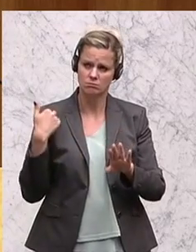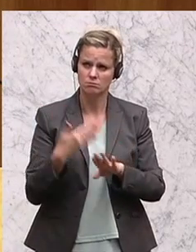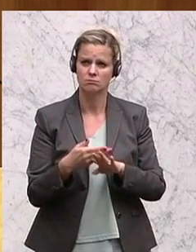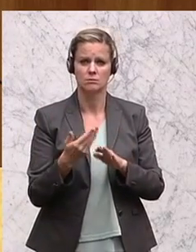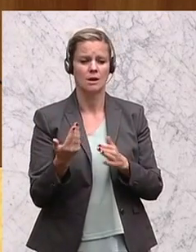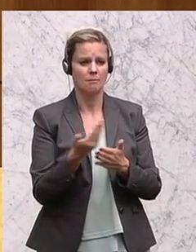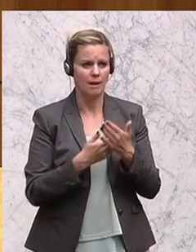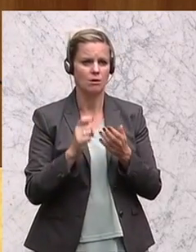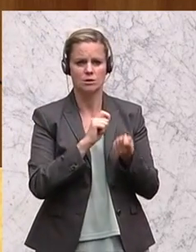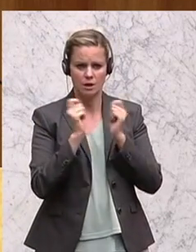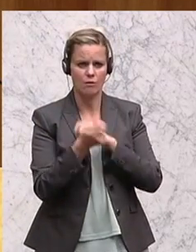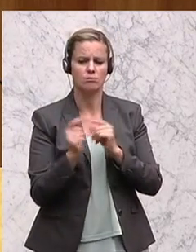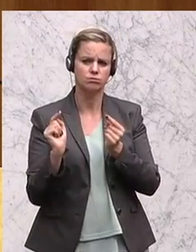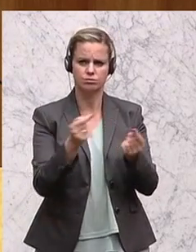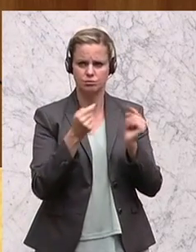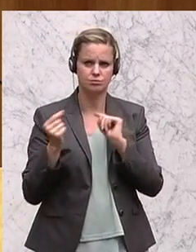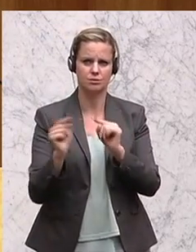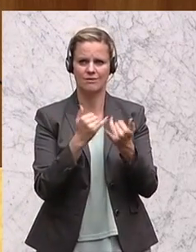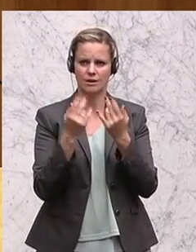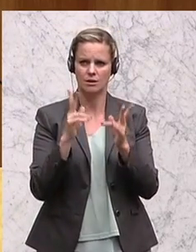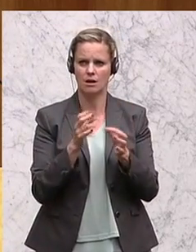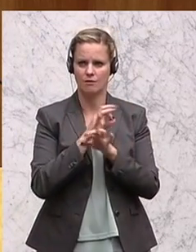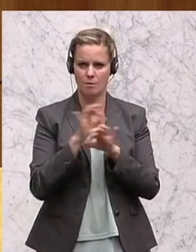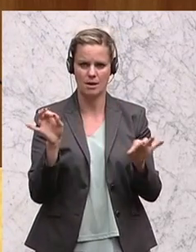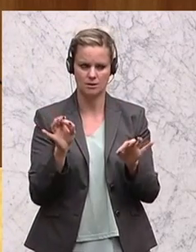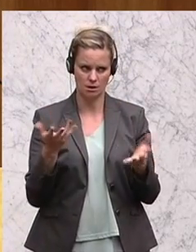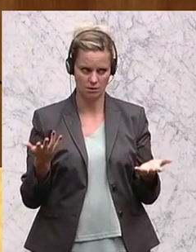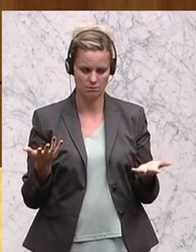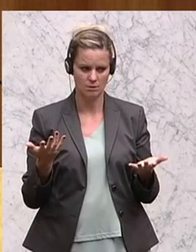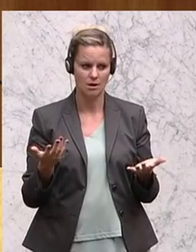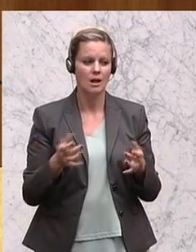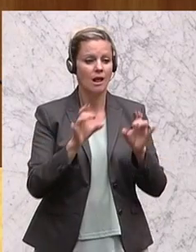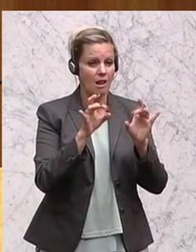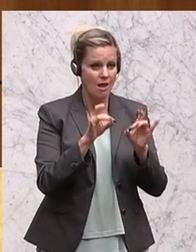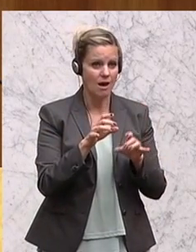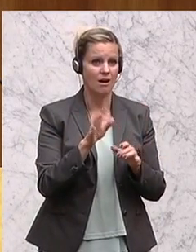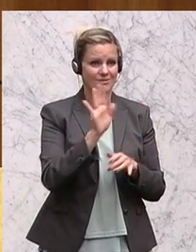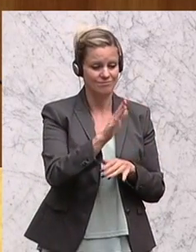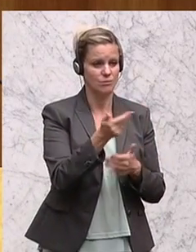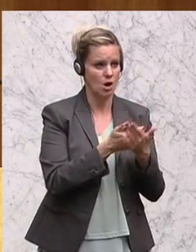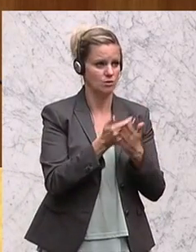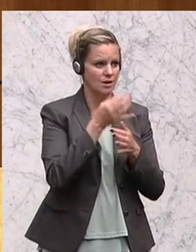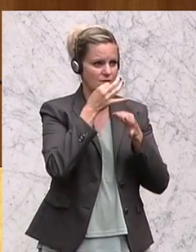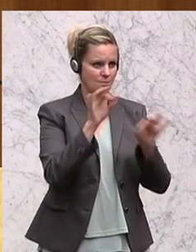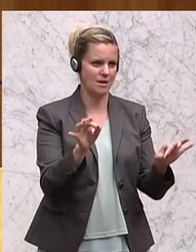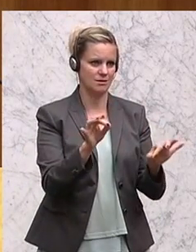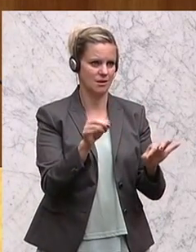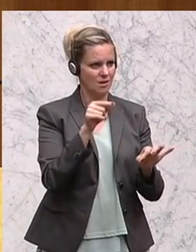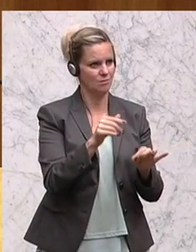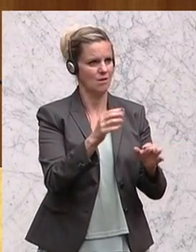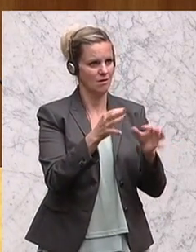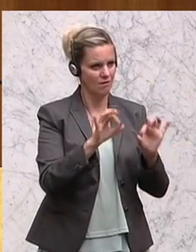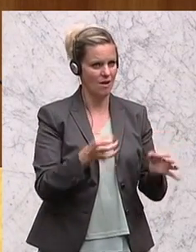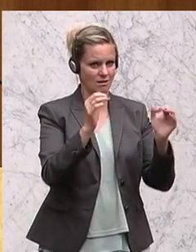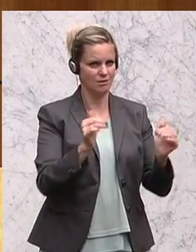Bildungsreform ist anzusetzen, um das besser zu machen. Wir müssen schauen, dass wir die Lehrerausbildung verbessern, dass wir bessere Lehrer in die Schulklassen